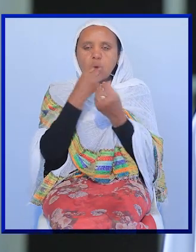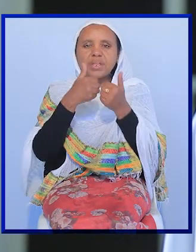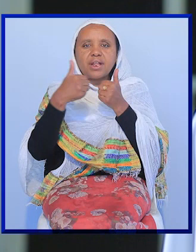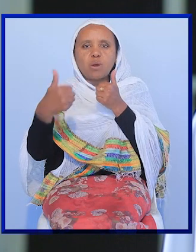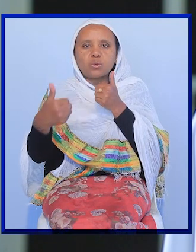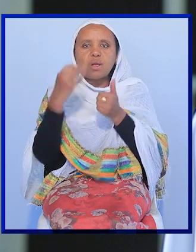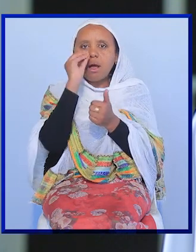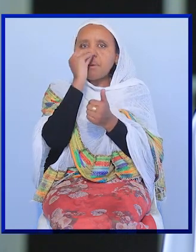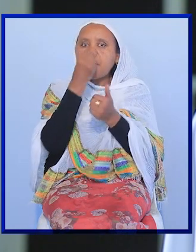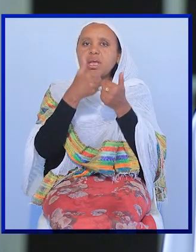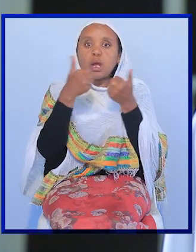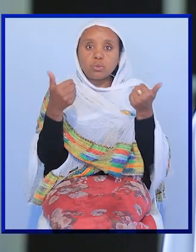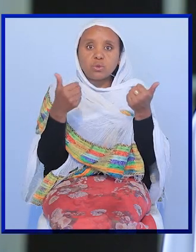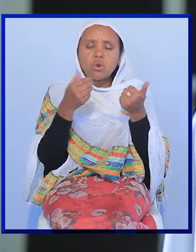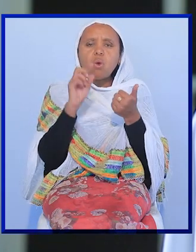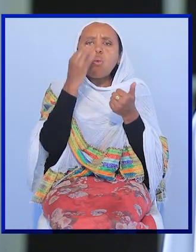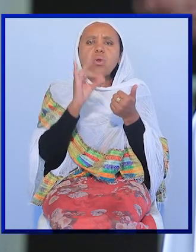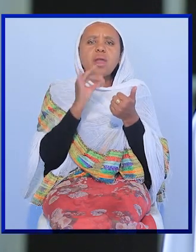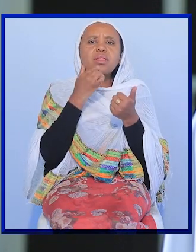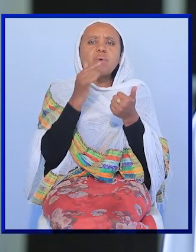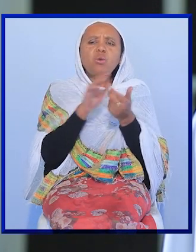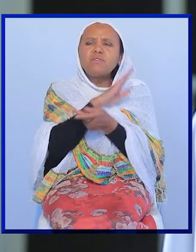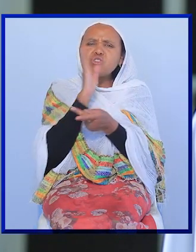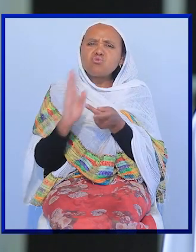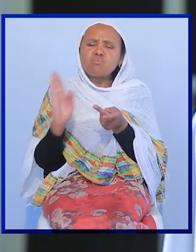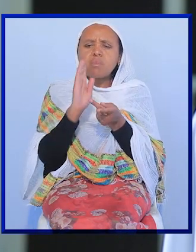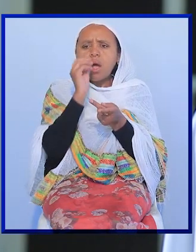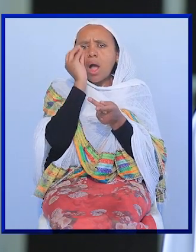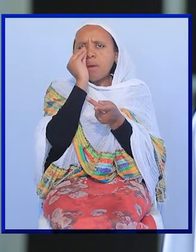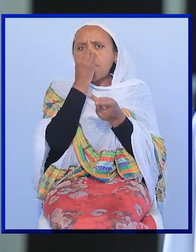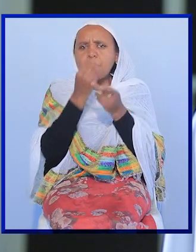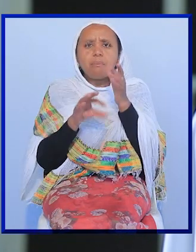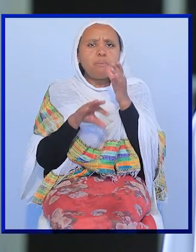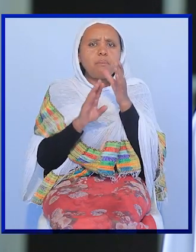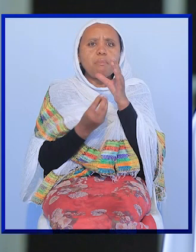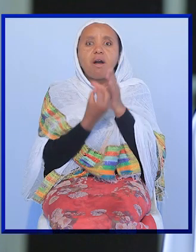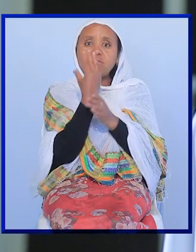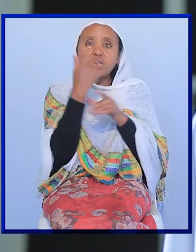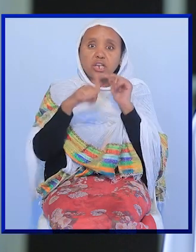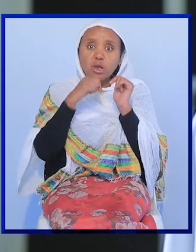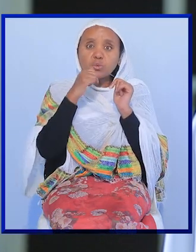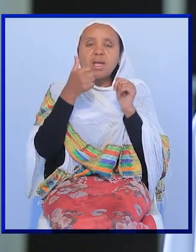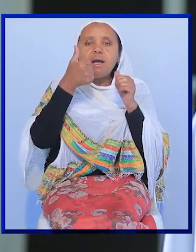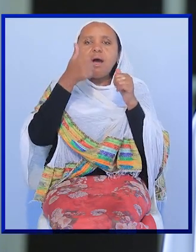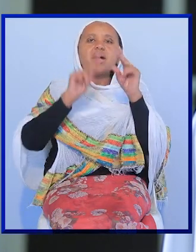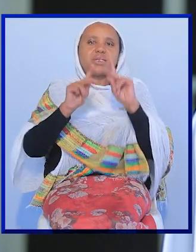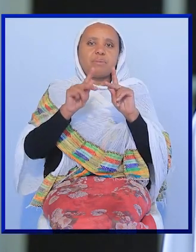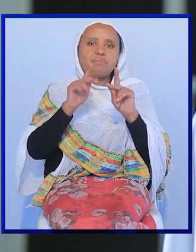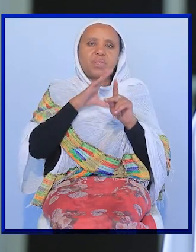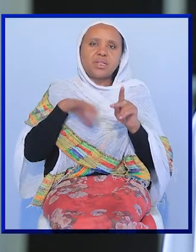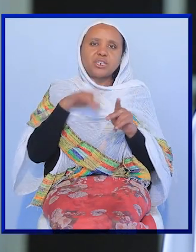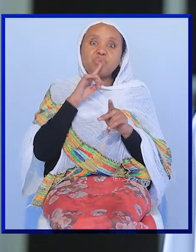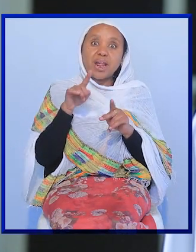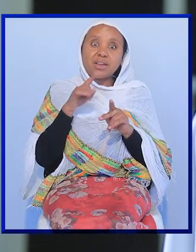የራቁት ከአበባ የራቁት። ቆላ የተባለው ደግሞ ፈጽሞ አበባን ማፍራት ያልቻሉት አህዛብ ናቸው። ታዲያ ጌታችን ምን አለ?